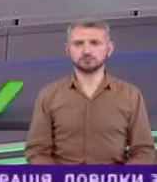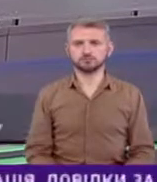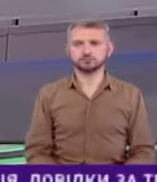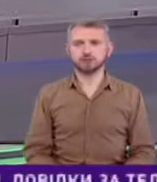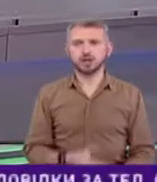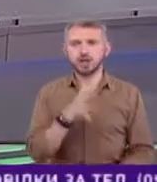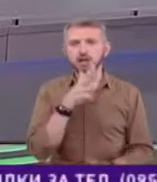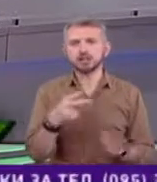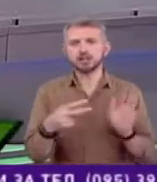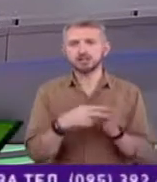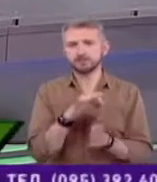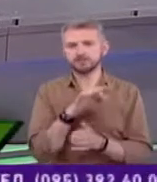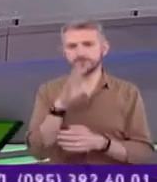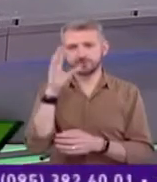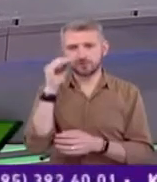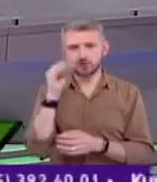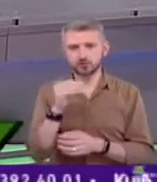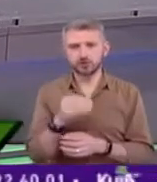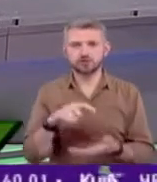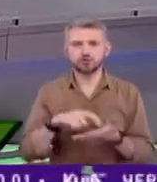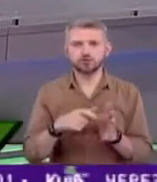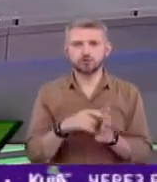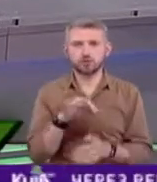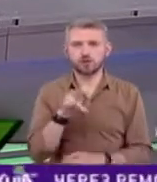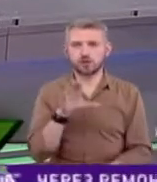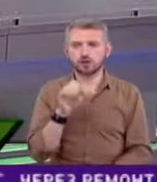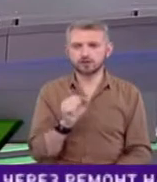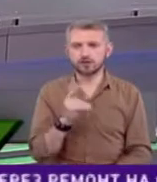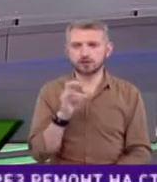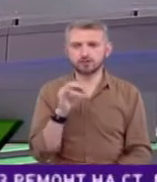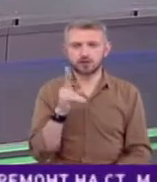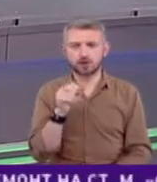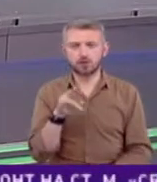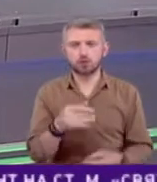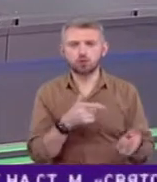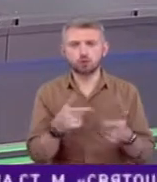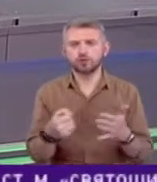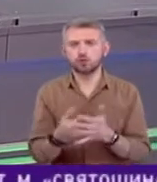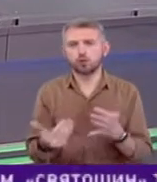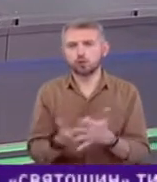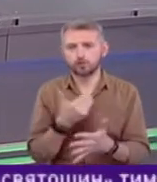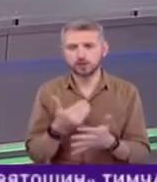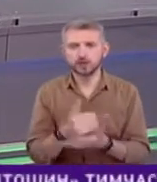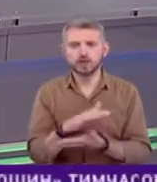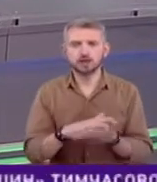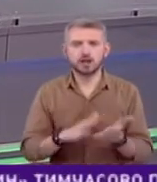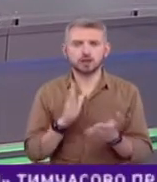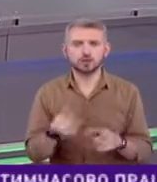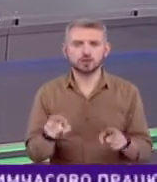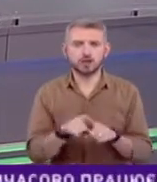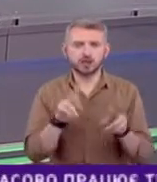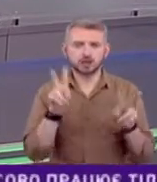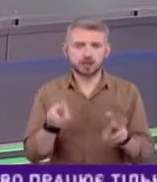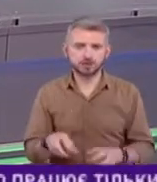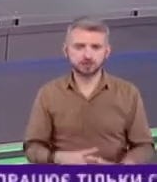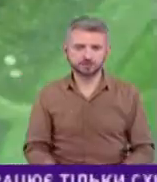Отже, 19-та у столиці. В студії Олег Сикіпкало готовий до новин із новинами. Далі в випуску будемо говорити про